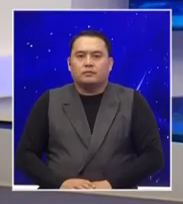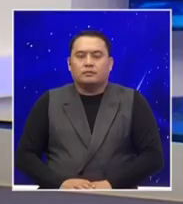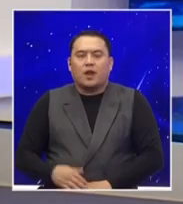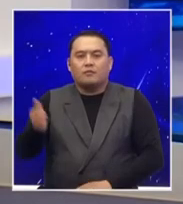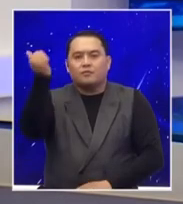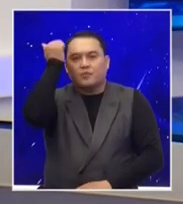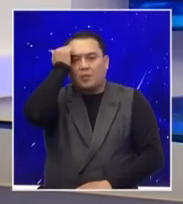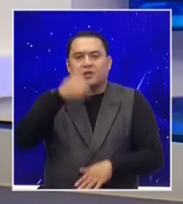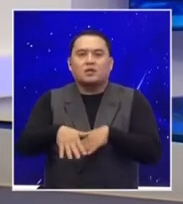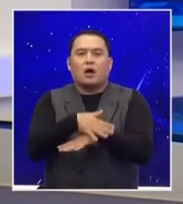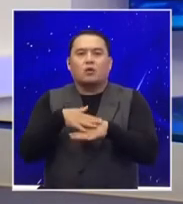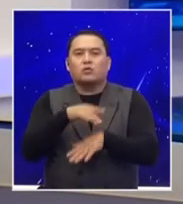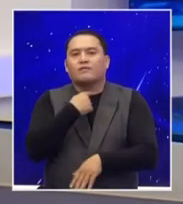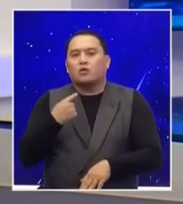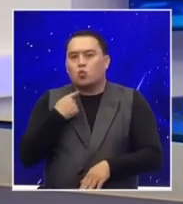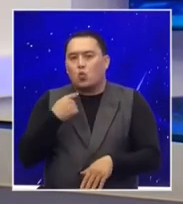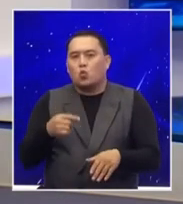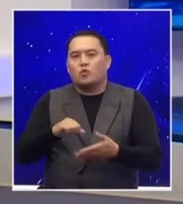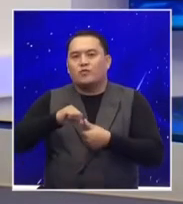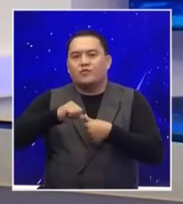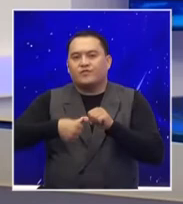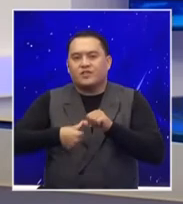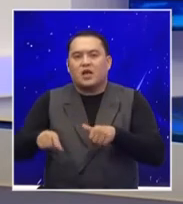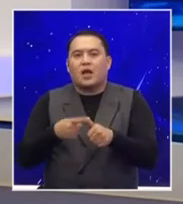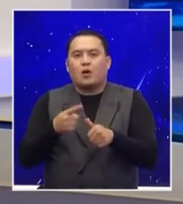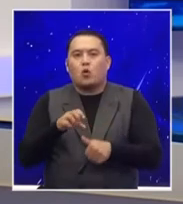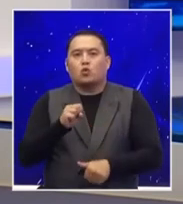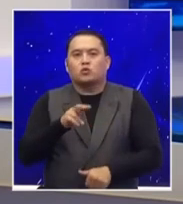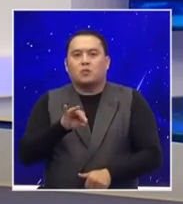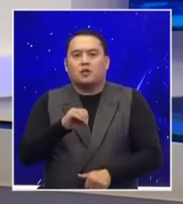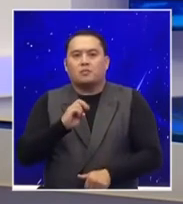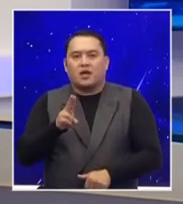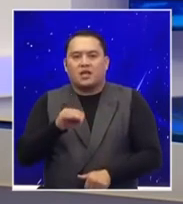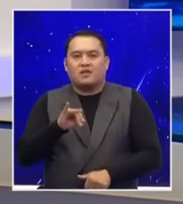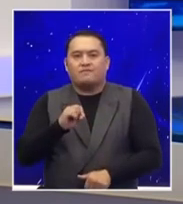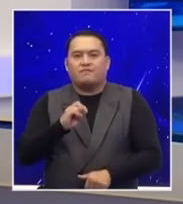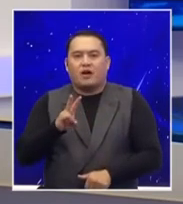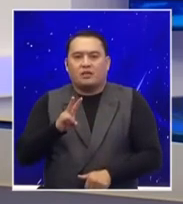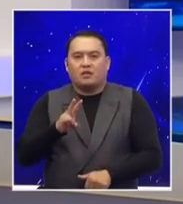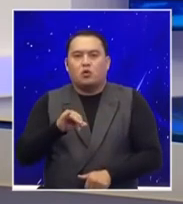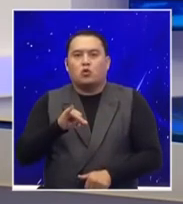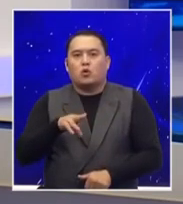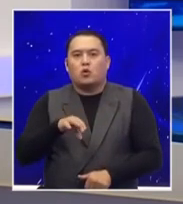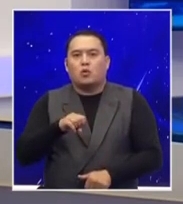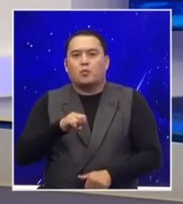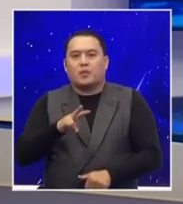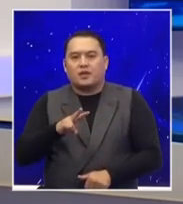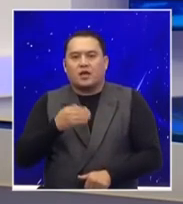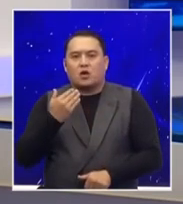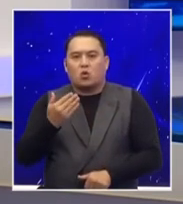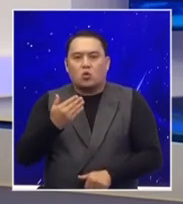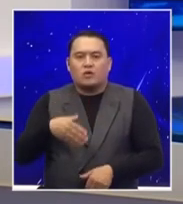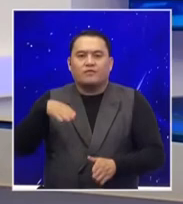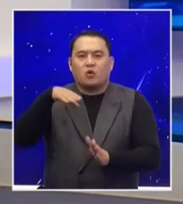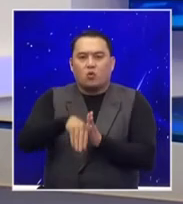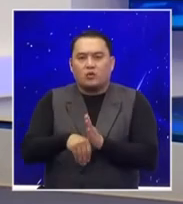В памяти народной. В Талдыкургане увековечили имена Оспанбека Буранбаева, Ивана Прохода, Улыкпана Нургазинова,